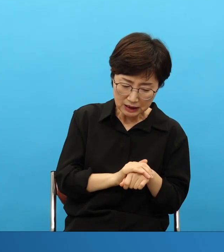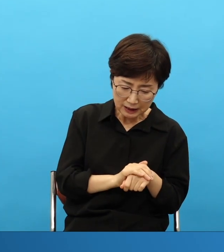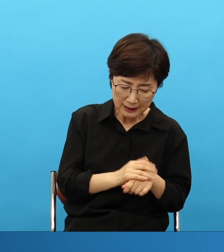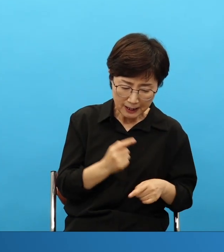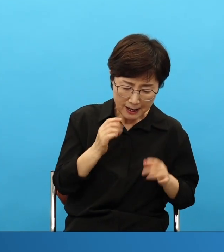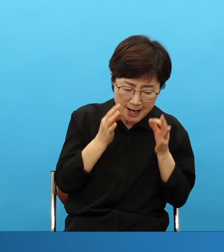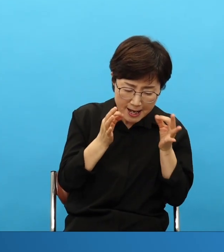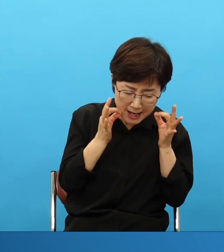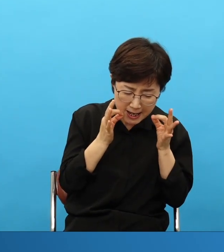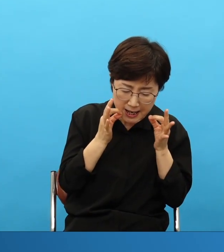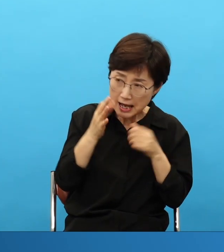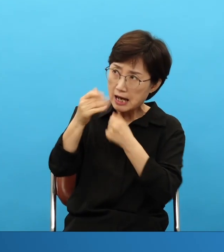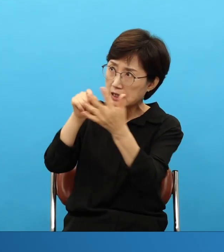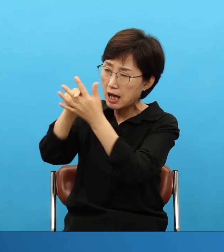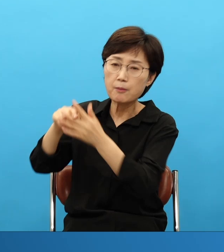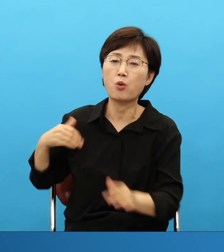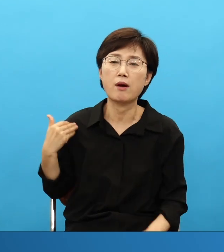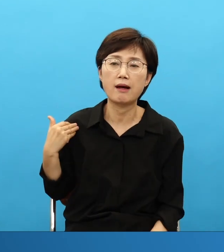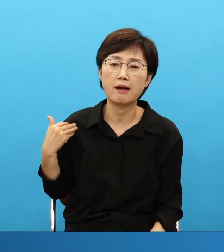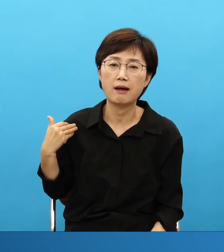구원하기로 기뻐하지